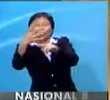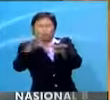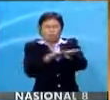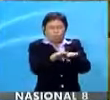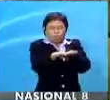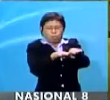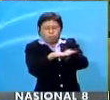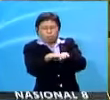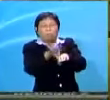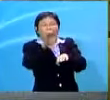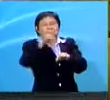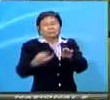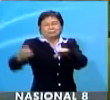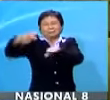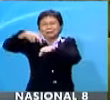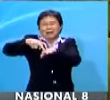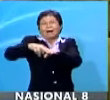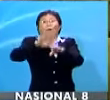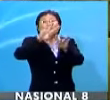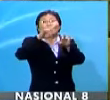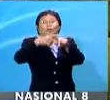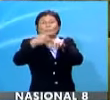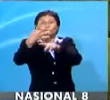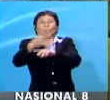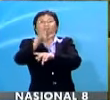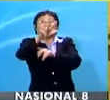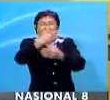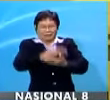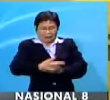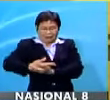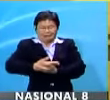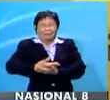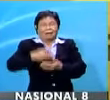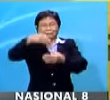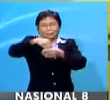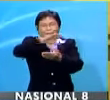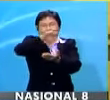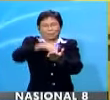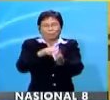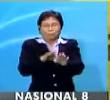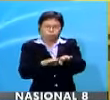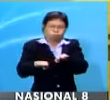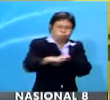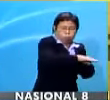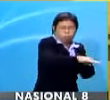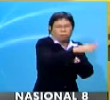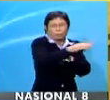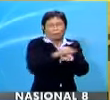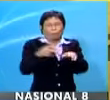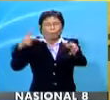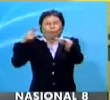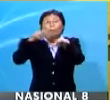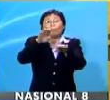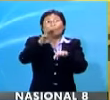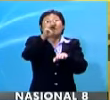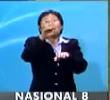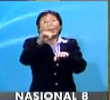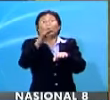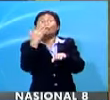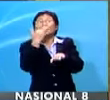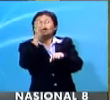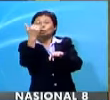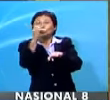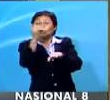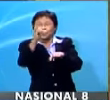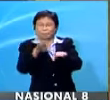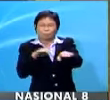yang dinaiki tiga beranak yang berada di laluan tengah lalu terbabas ke laluan sebelah kiri sebelum dirempuh sebuah lagi myvi berwarna kuning